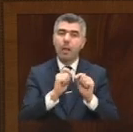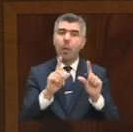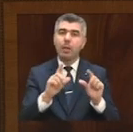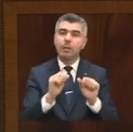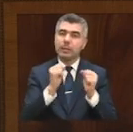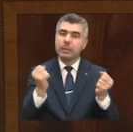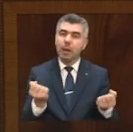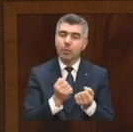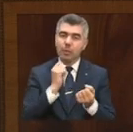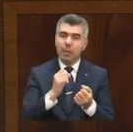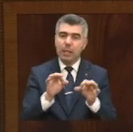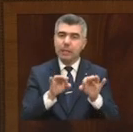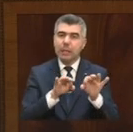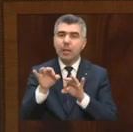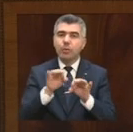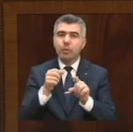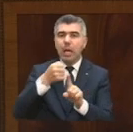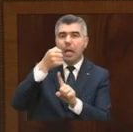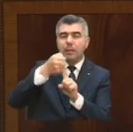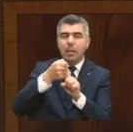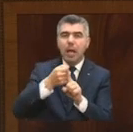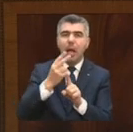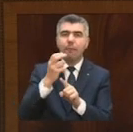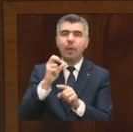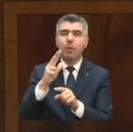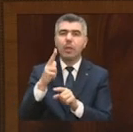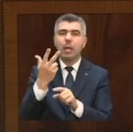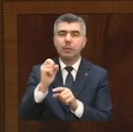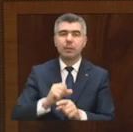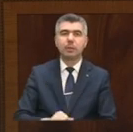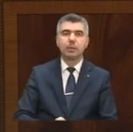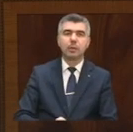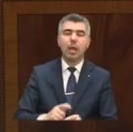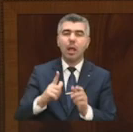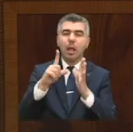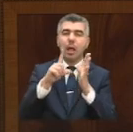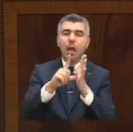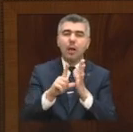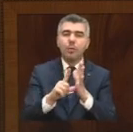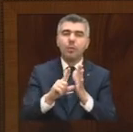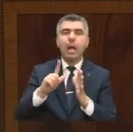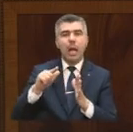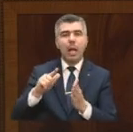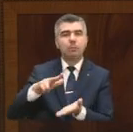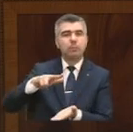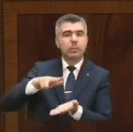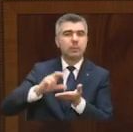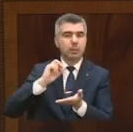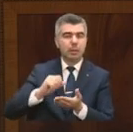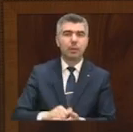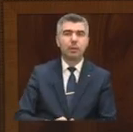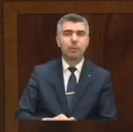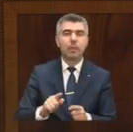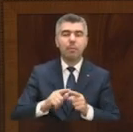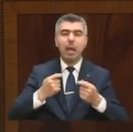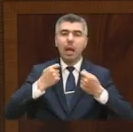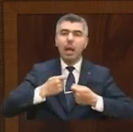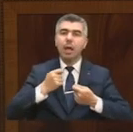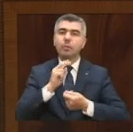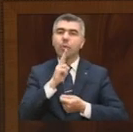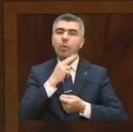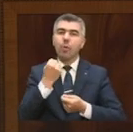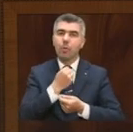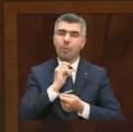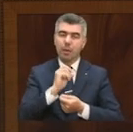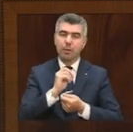عندكم رؤيه استراتيجيه ديال الاصلاح بافقين كان قانون اطار وهنا لا باس السيد رئيس الحكومه كذلك باش نذكركم